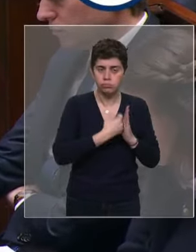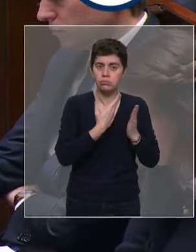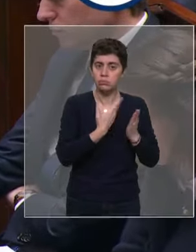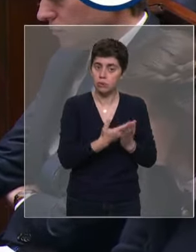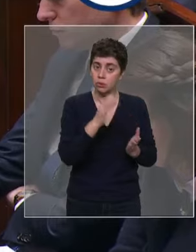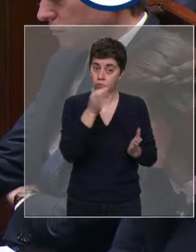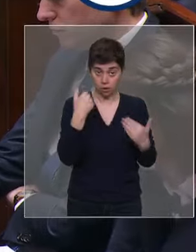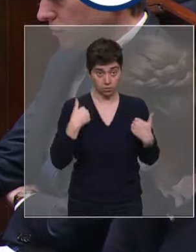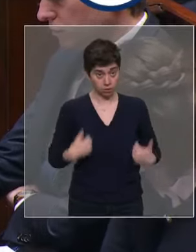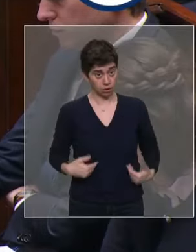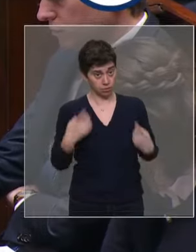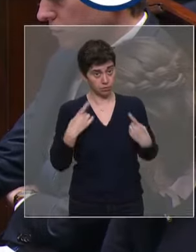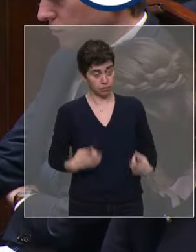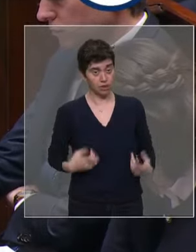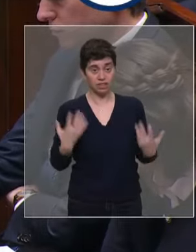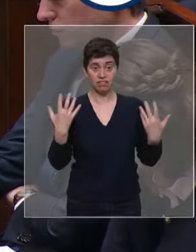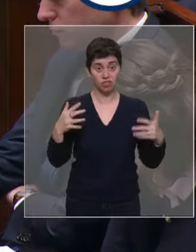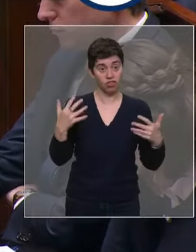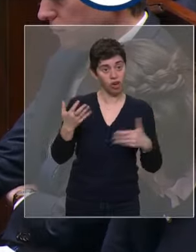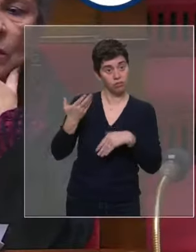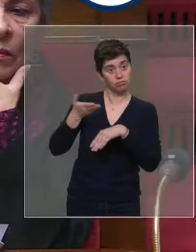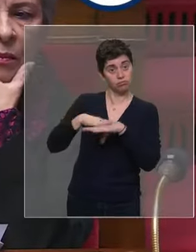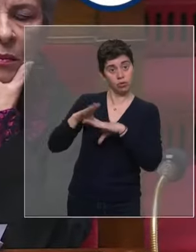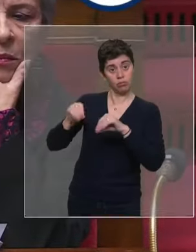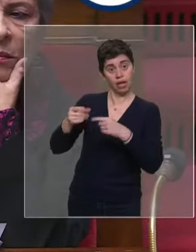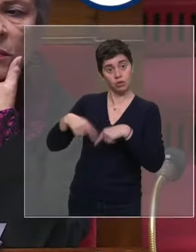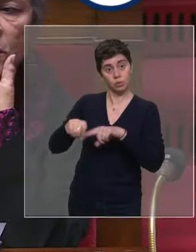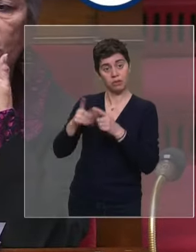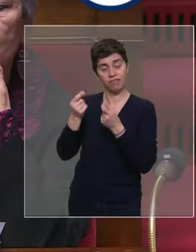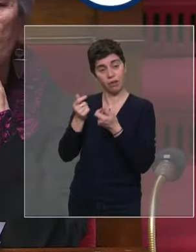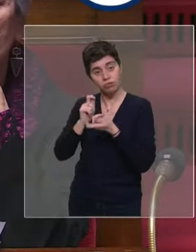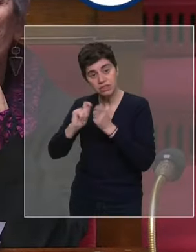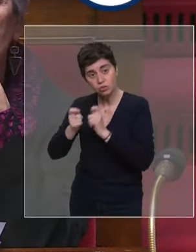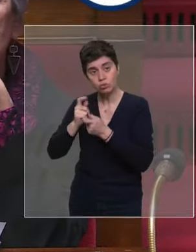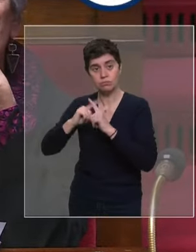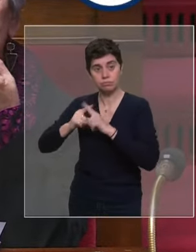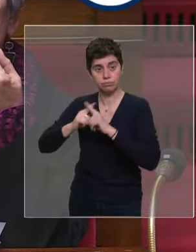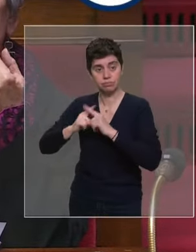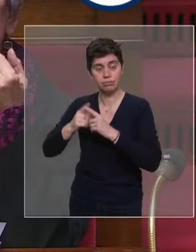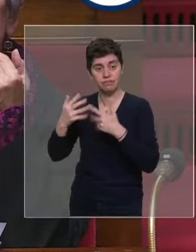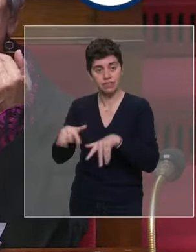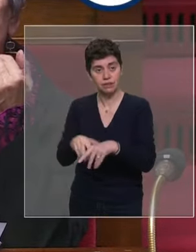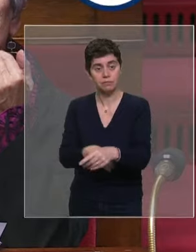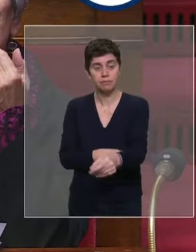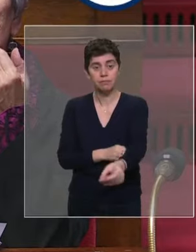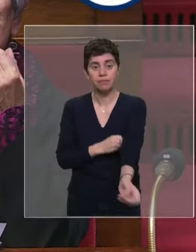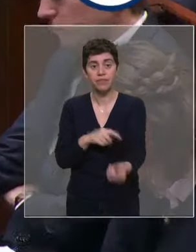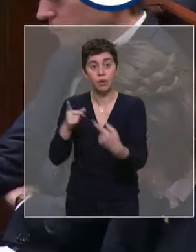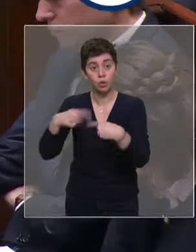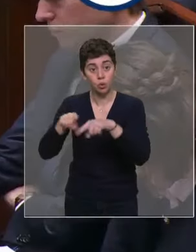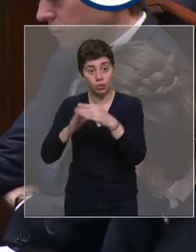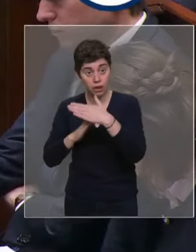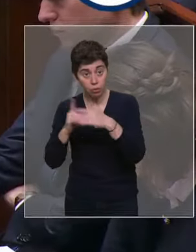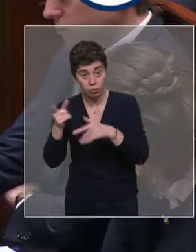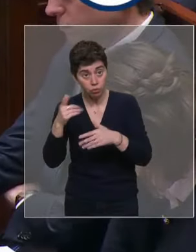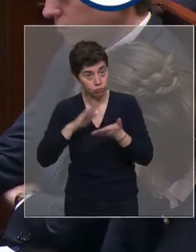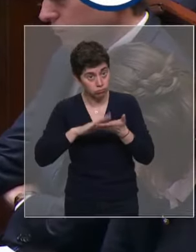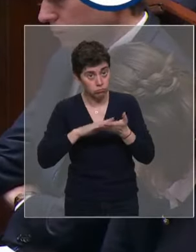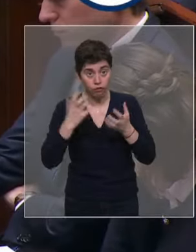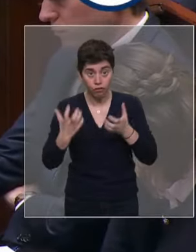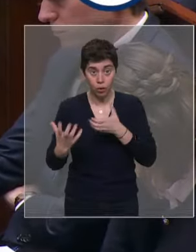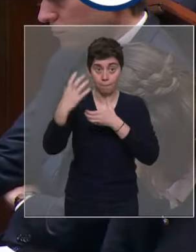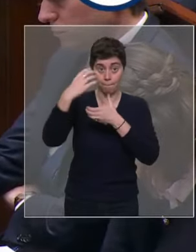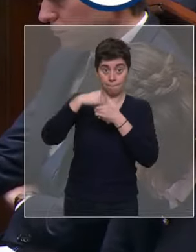d'en débattre en commission des finances. Et il salue à tel point cette revue des dépenses qu'il souhaite s'y associer et que la Cour des